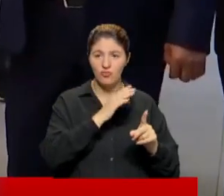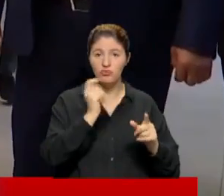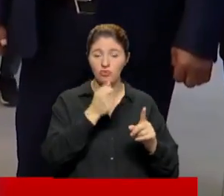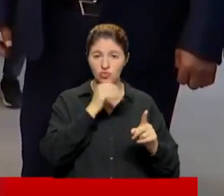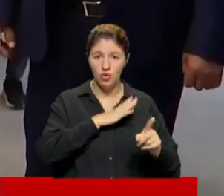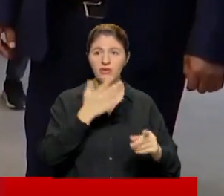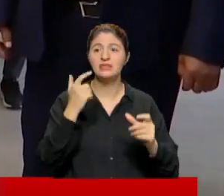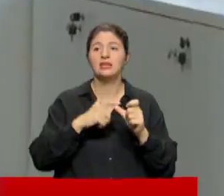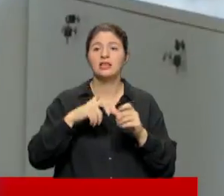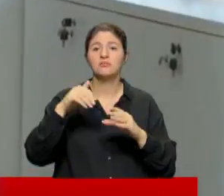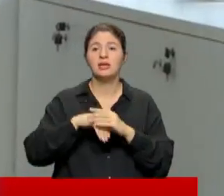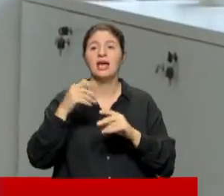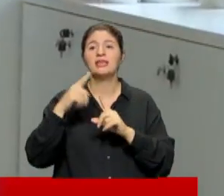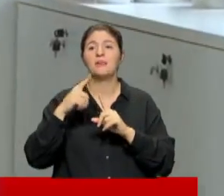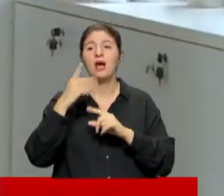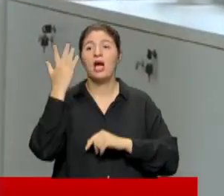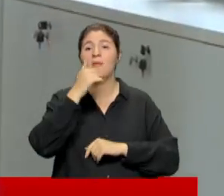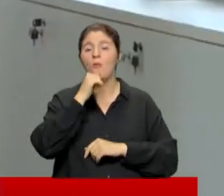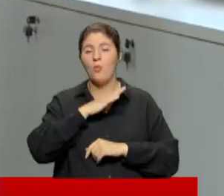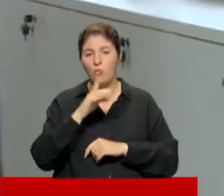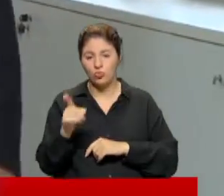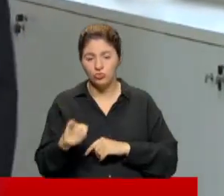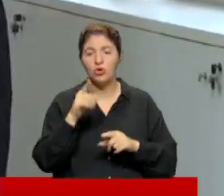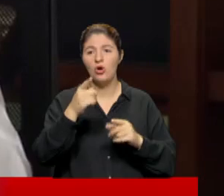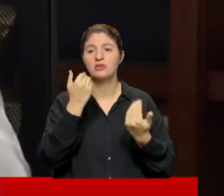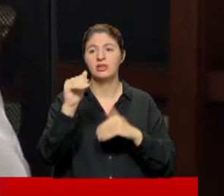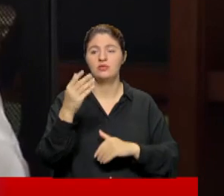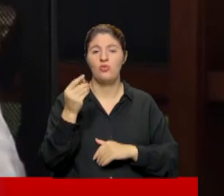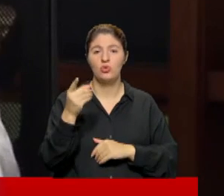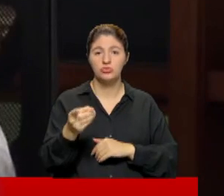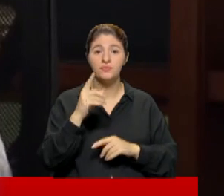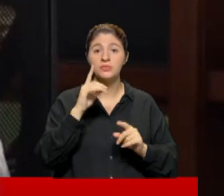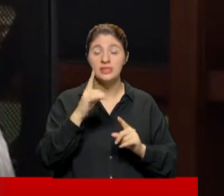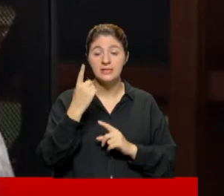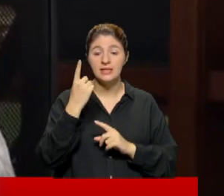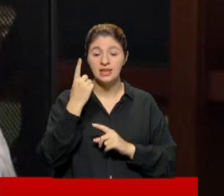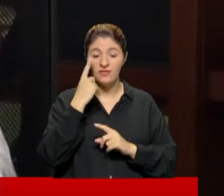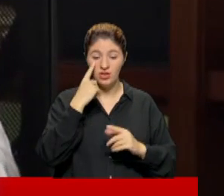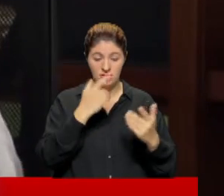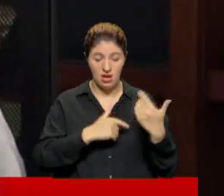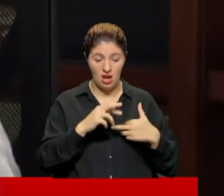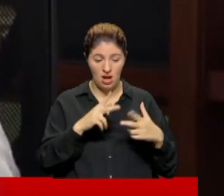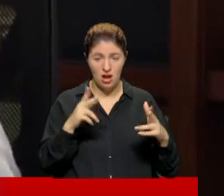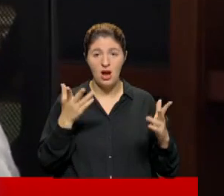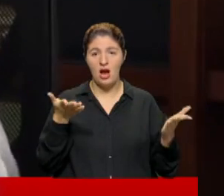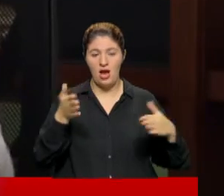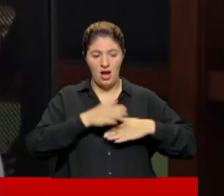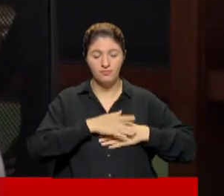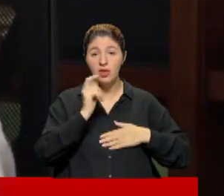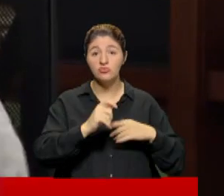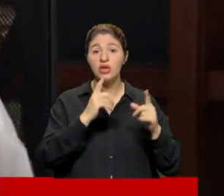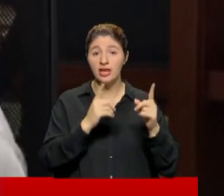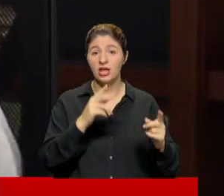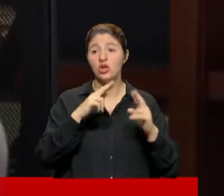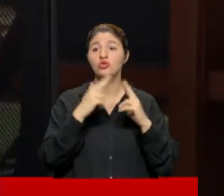Davutoğlu ve Saadet Partisi lideri temel karalıoğlu o çıkışa destek verdi devlet yaraları kapatacak ki millet olarak